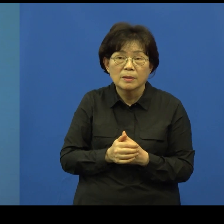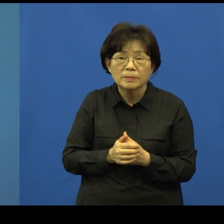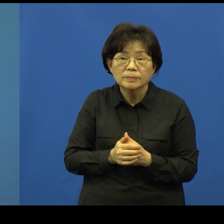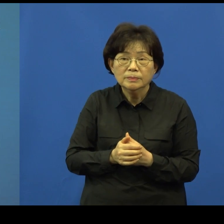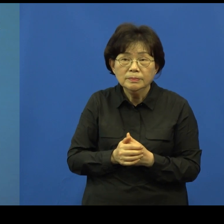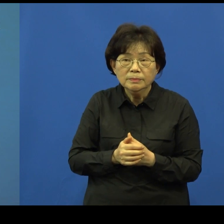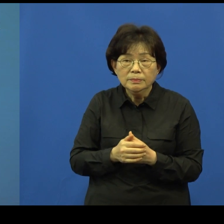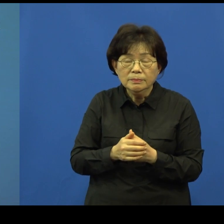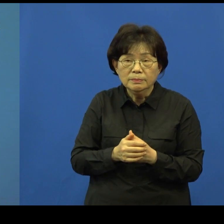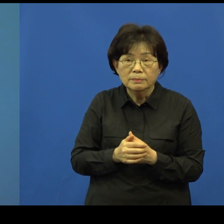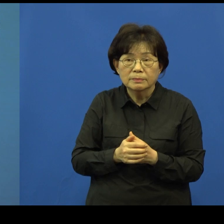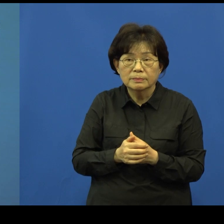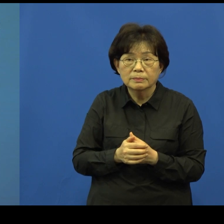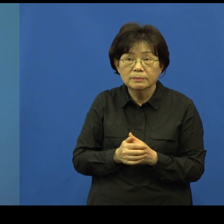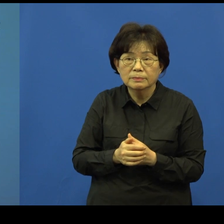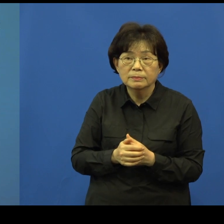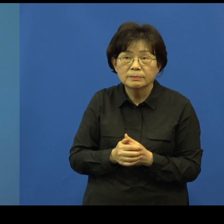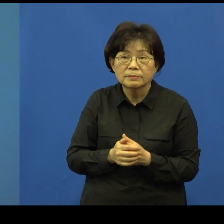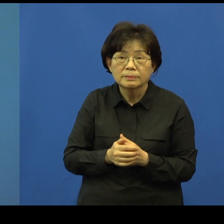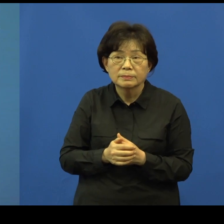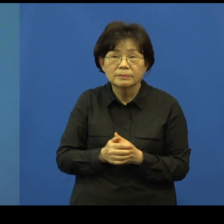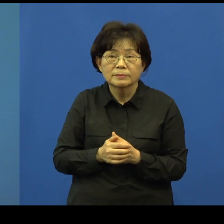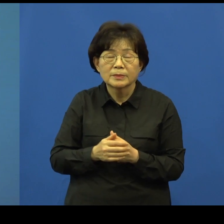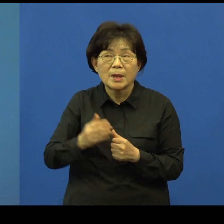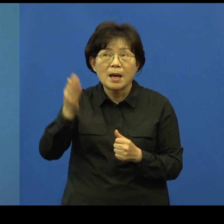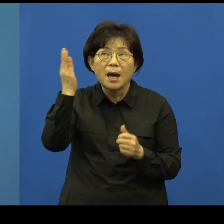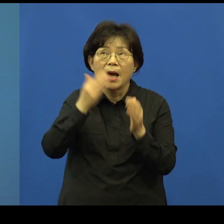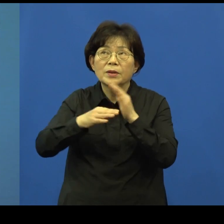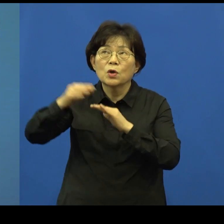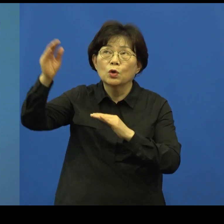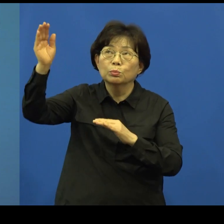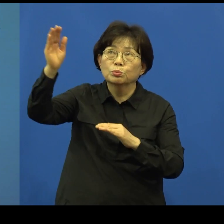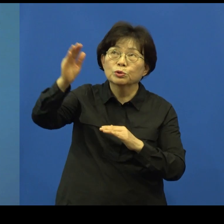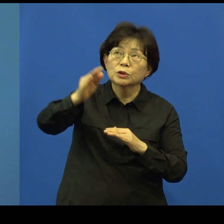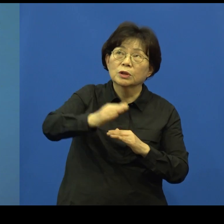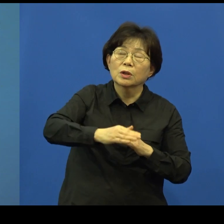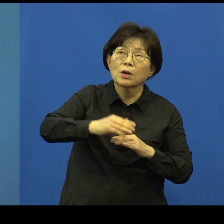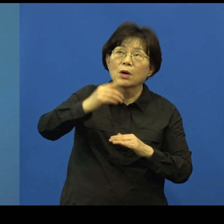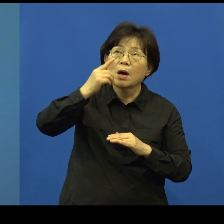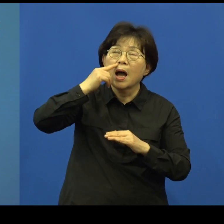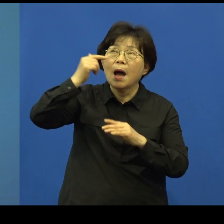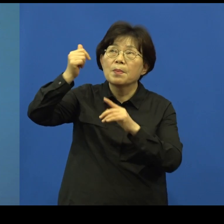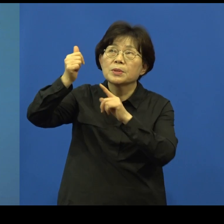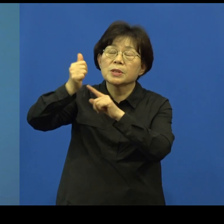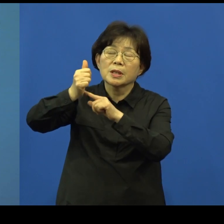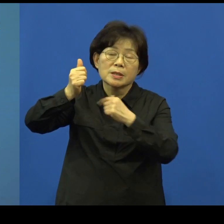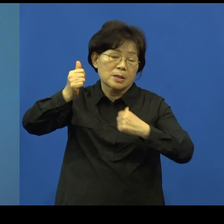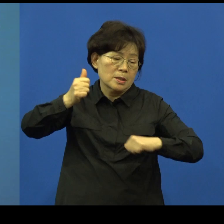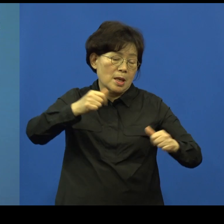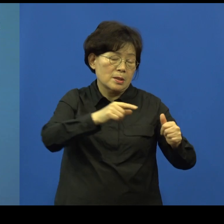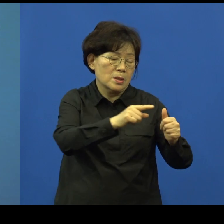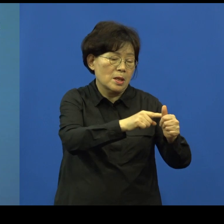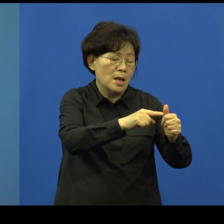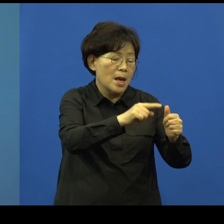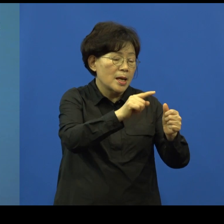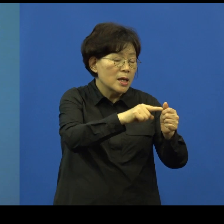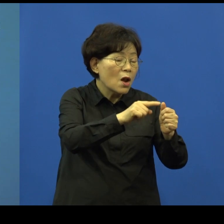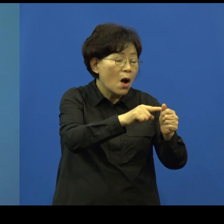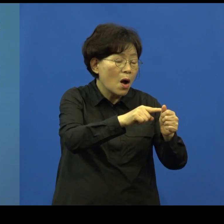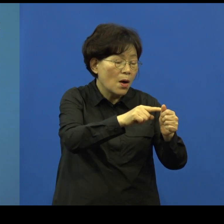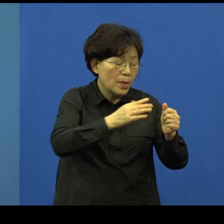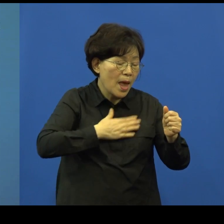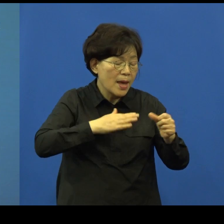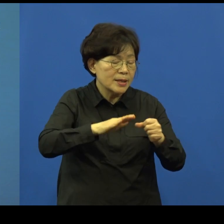안 하셔도 되죠. 근데 하늘로 성부 아버지가 성자 예수님에게 이는 내 사랑하는